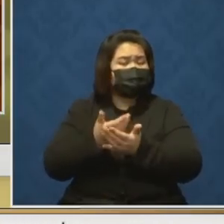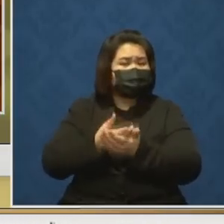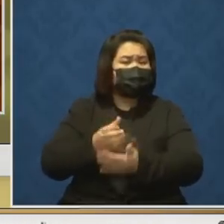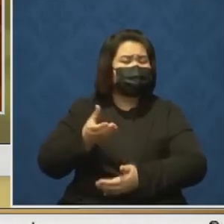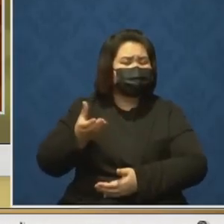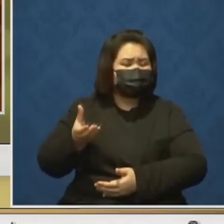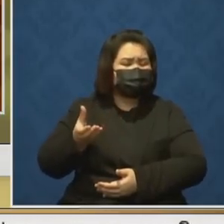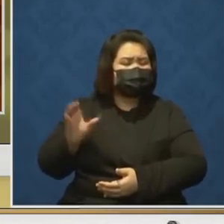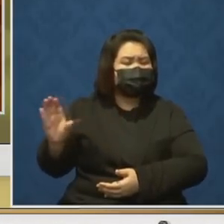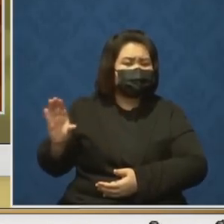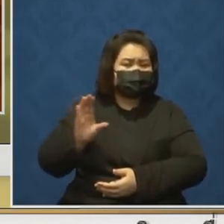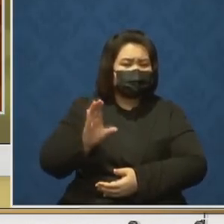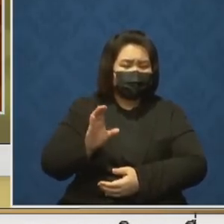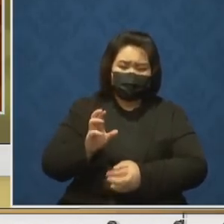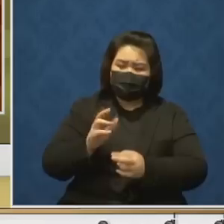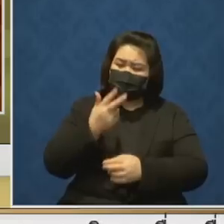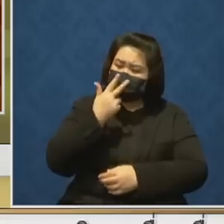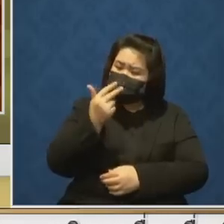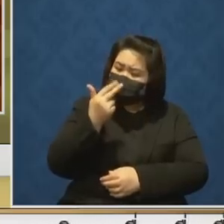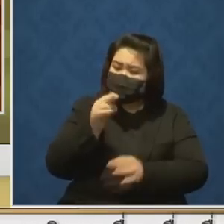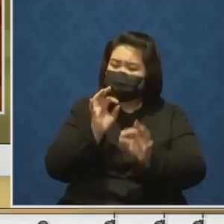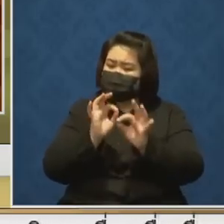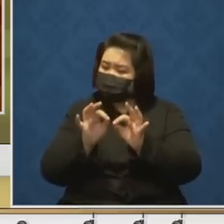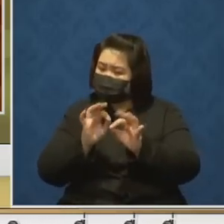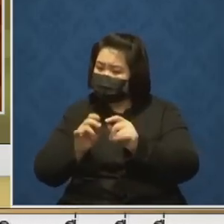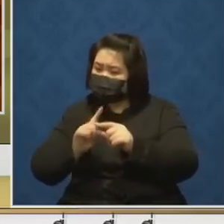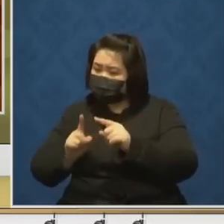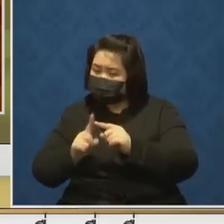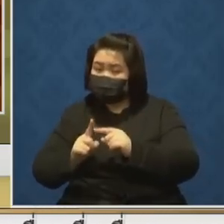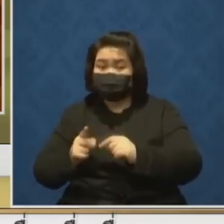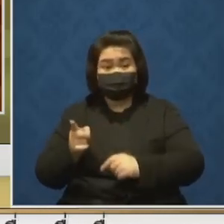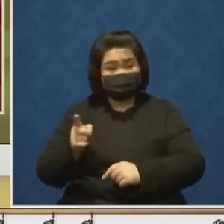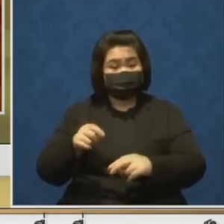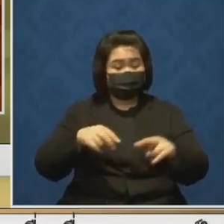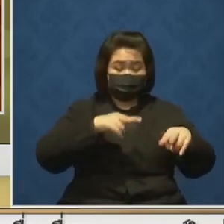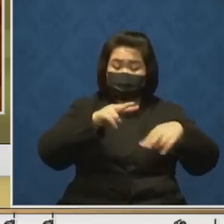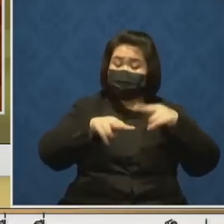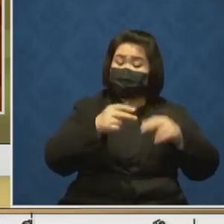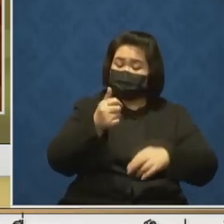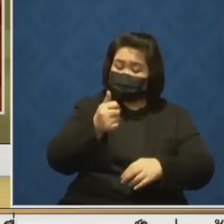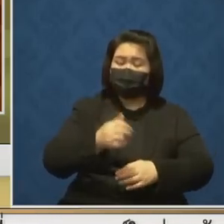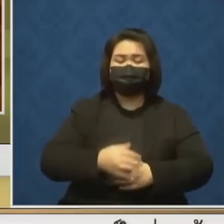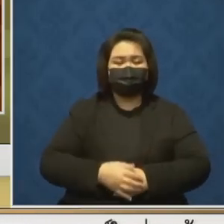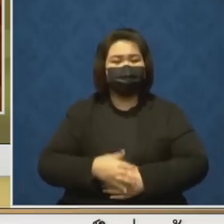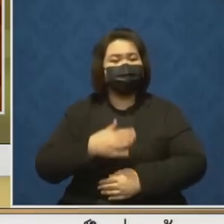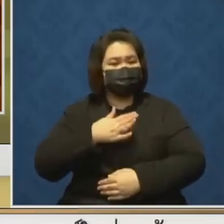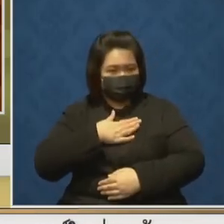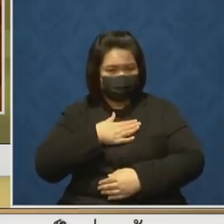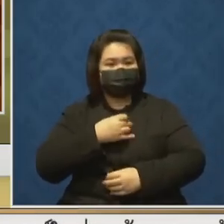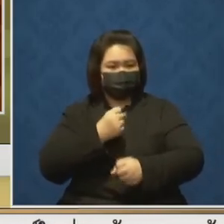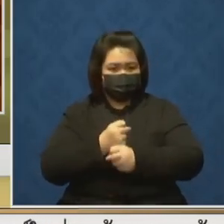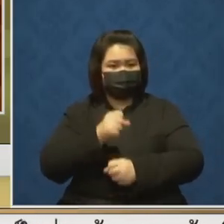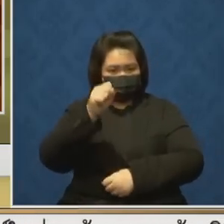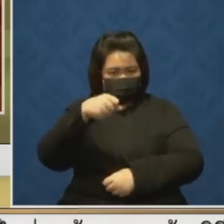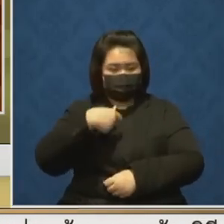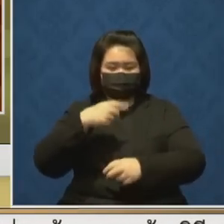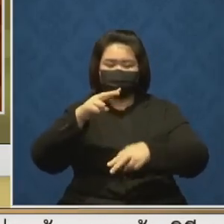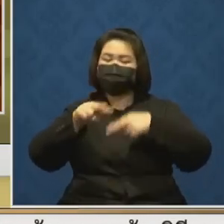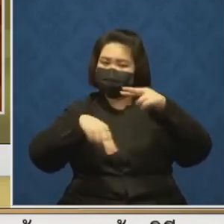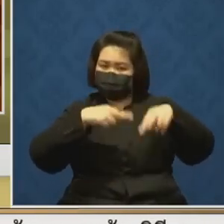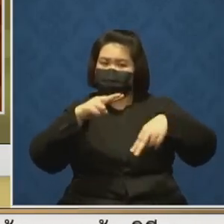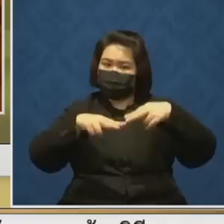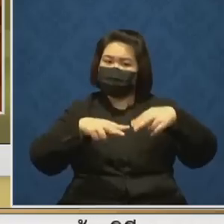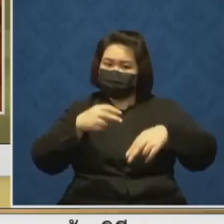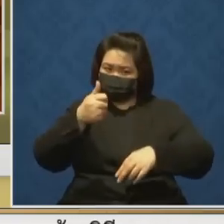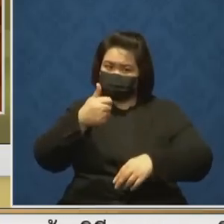ระมัดระวังและพร้อมรับการตรวดสอบดิฉันกำลงตวจสอบตามที่ท่านเรีก